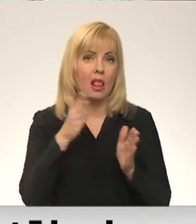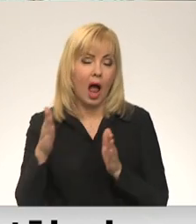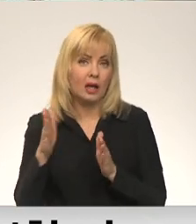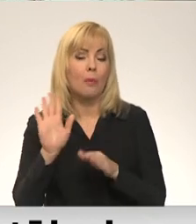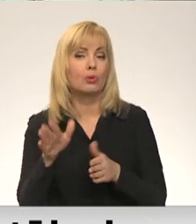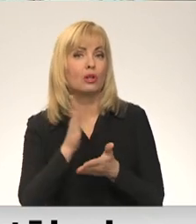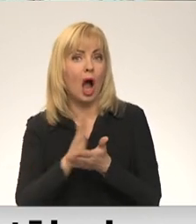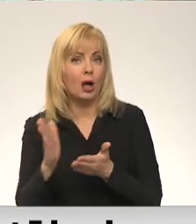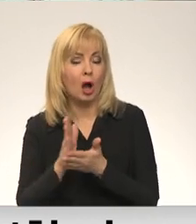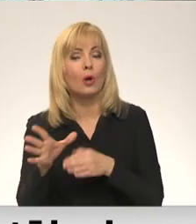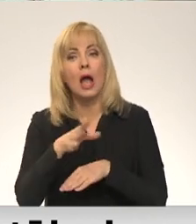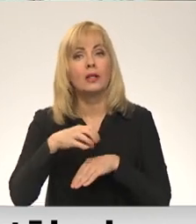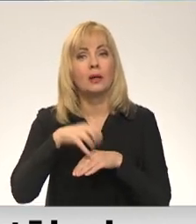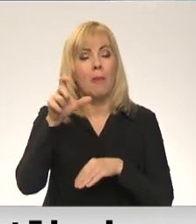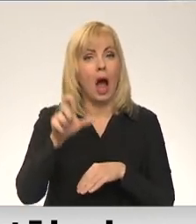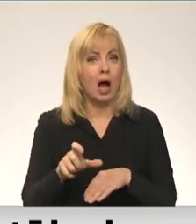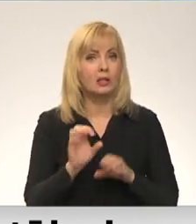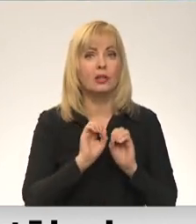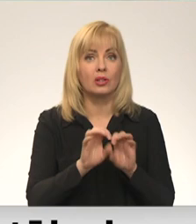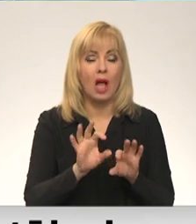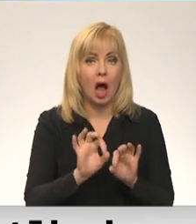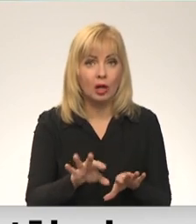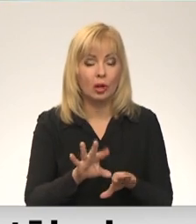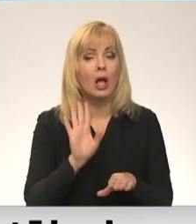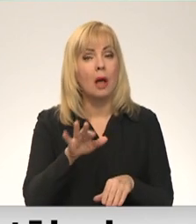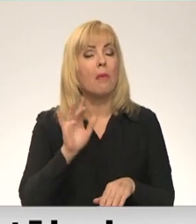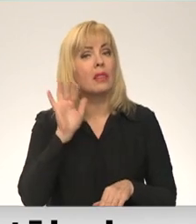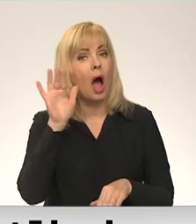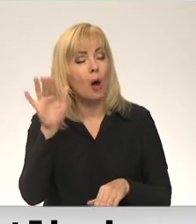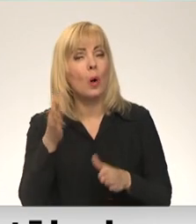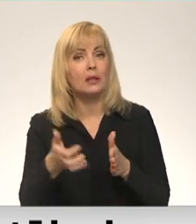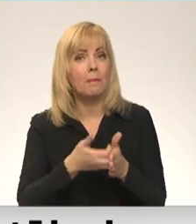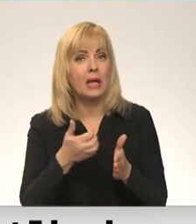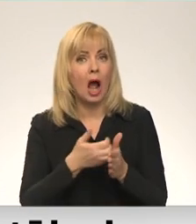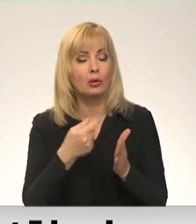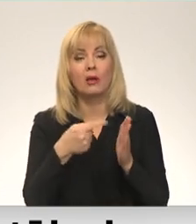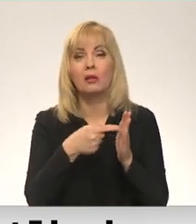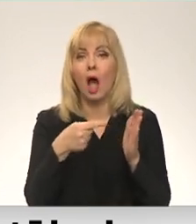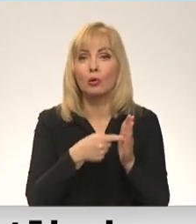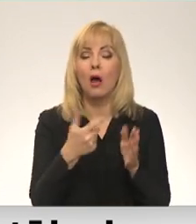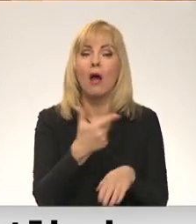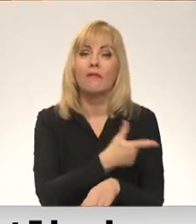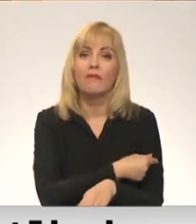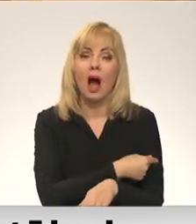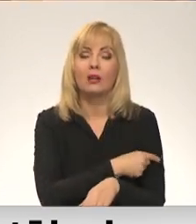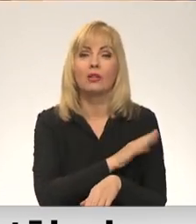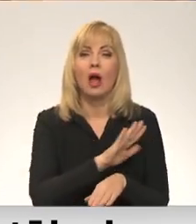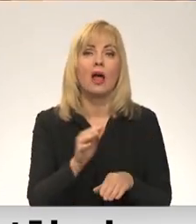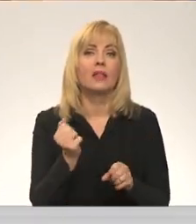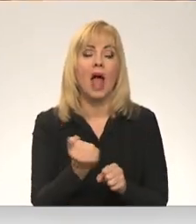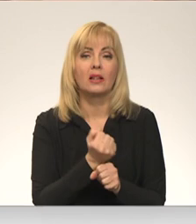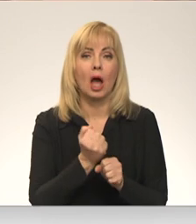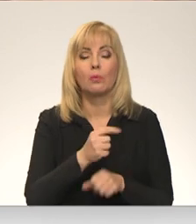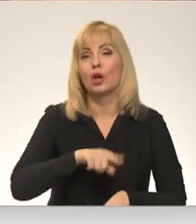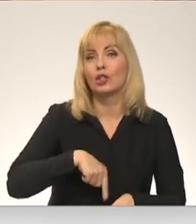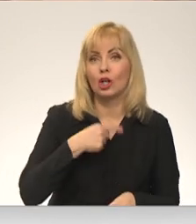ģimenes ārsti RTV saka, lai tā izteiktos par tālāk nākotni, pietrūks mums datu. Vakcinācija nedarbojās ilgstoši